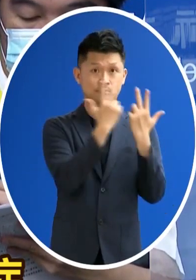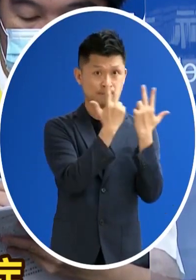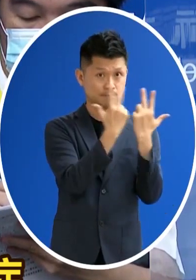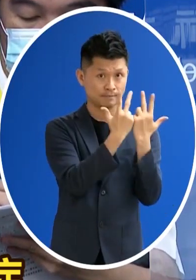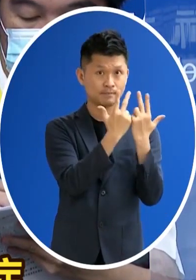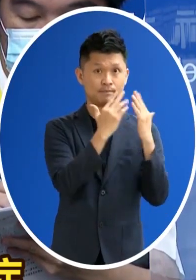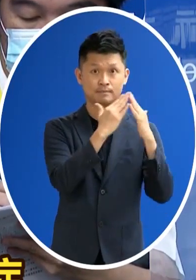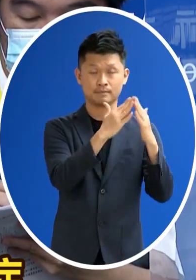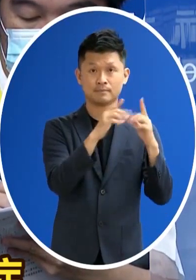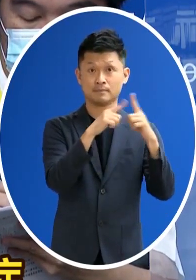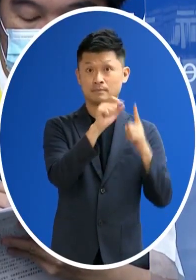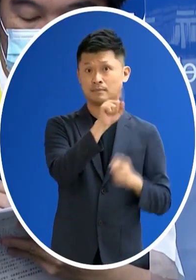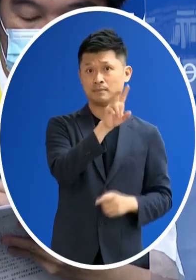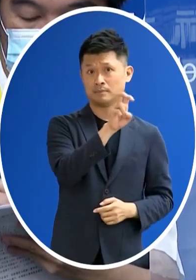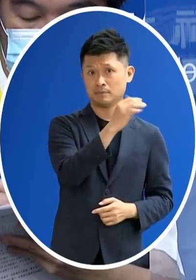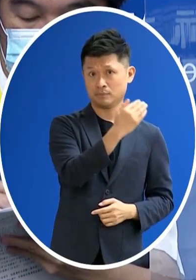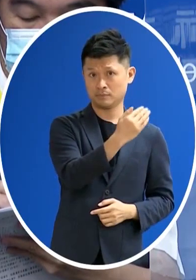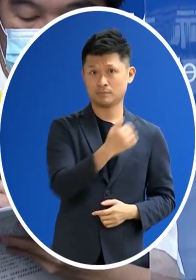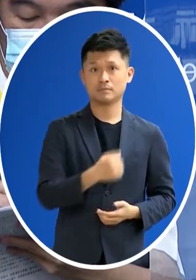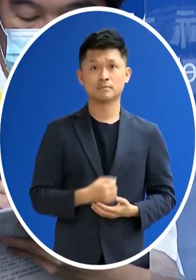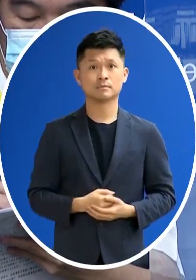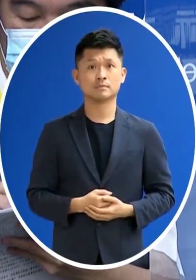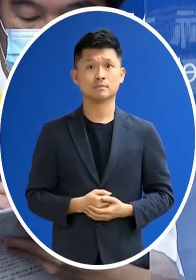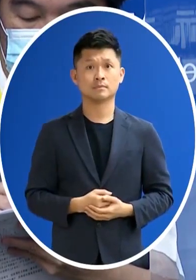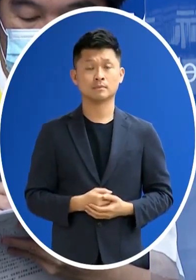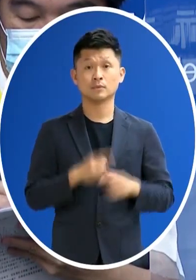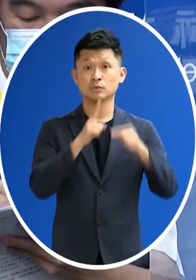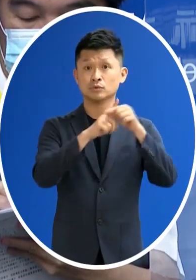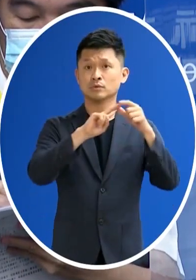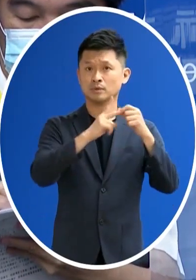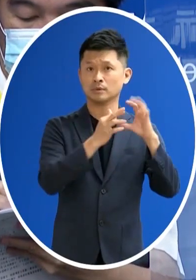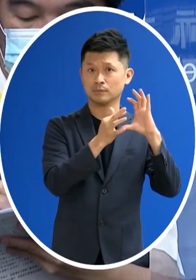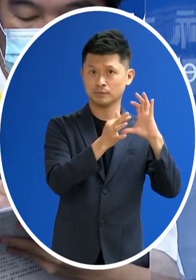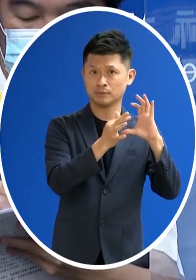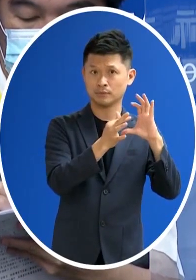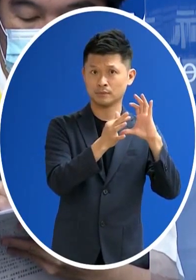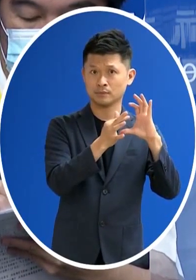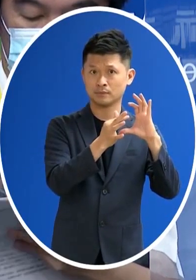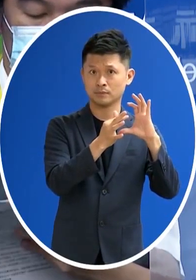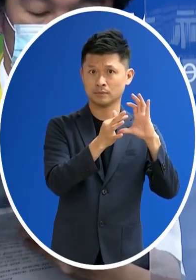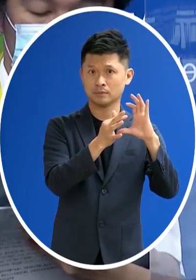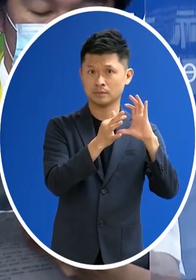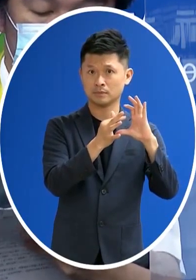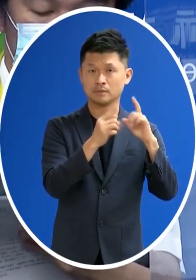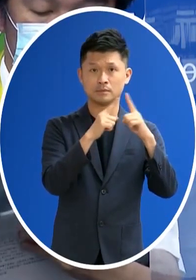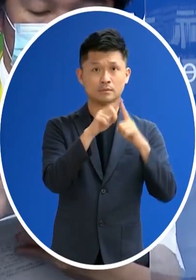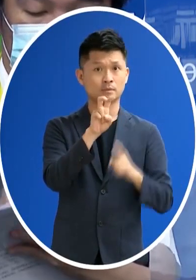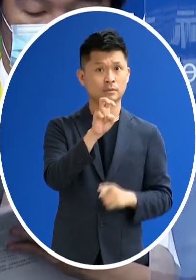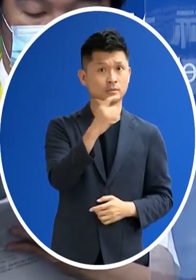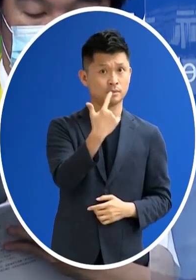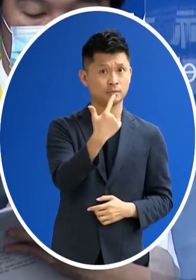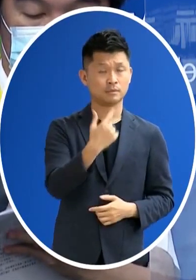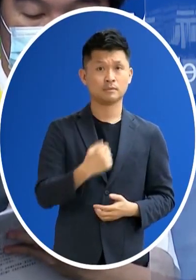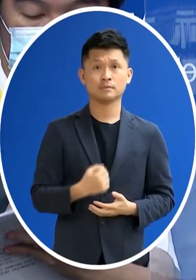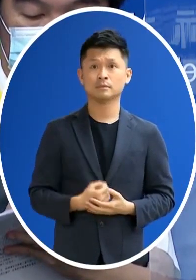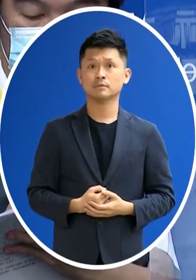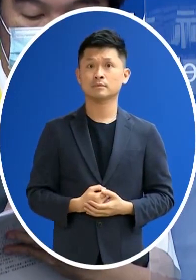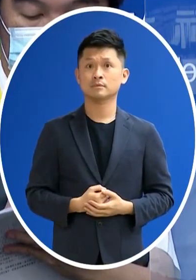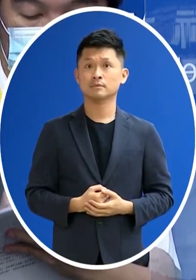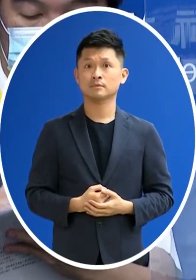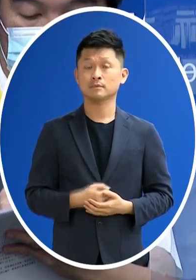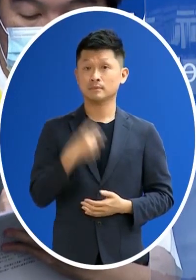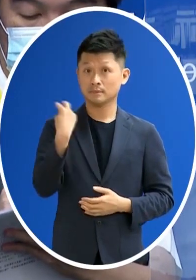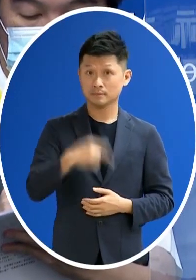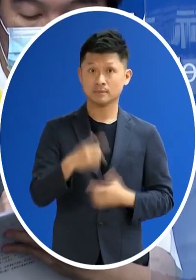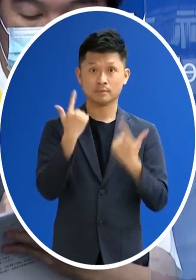市129例，那这边有中和区，新北市里面中和区有26例，那其次